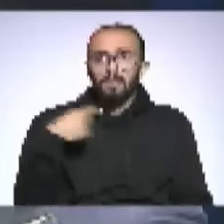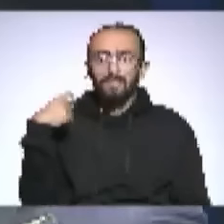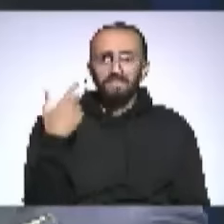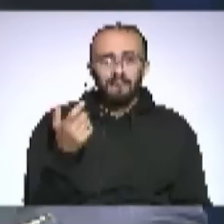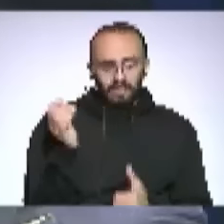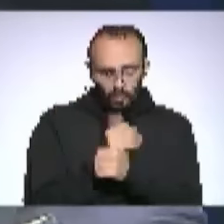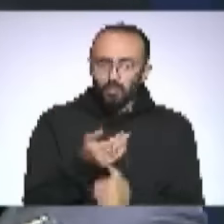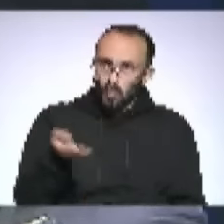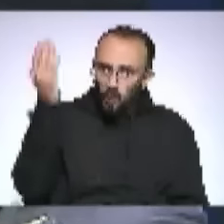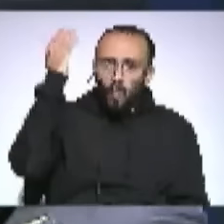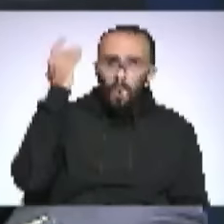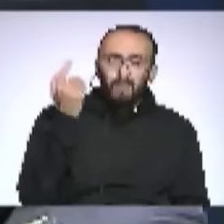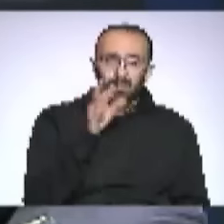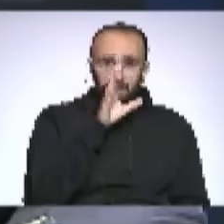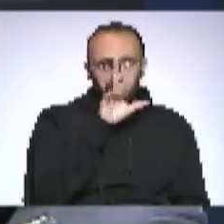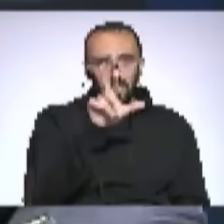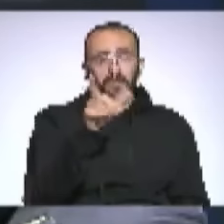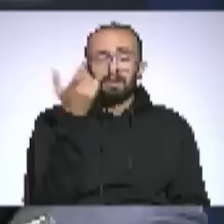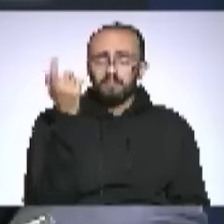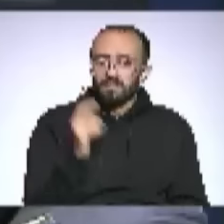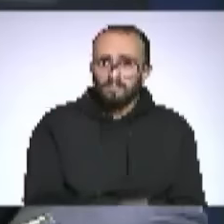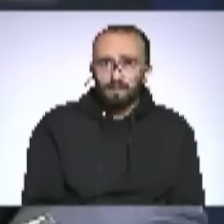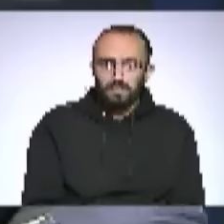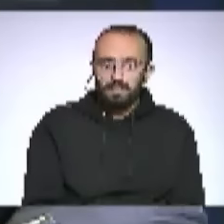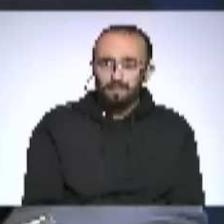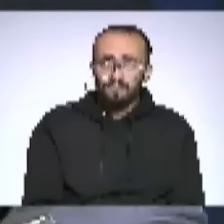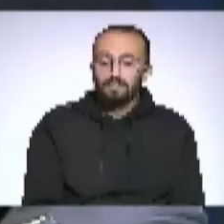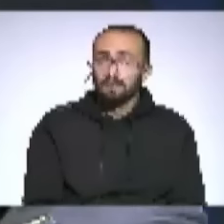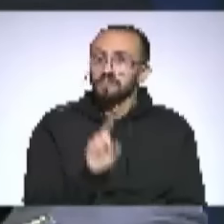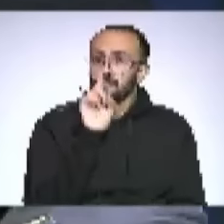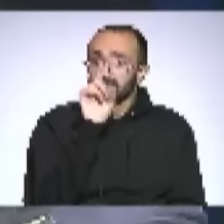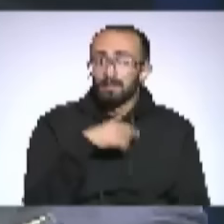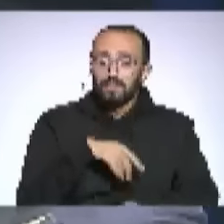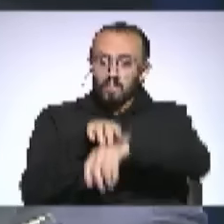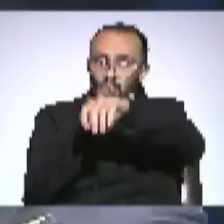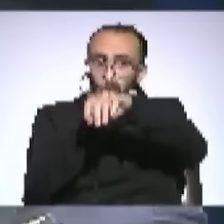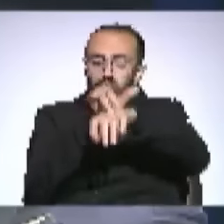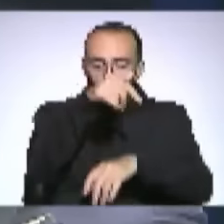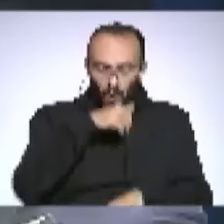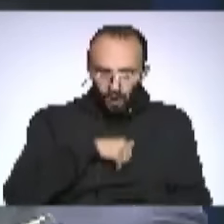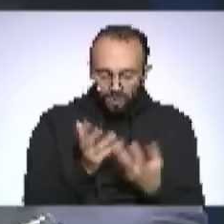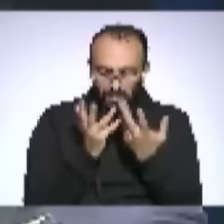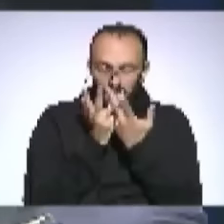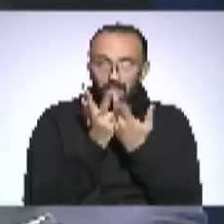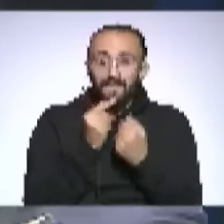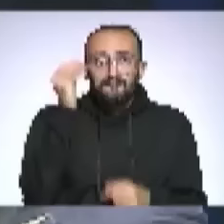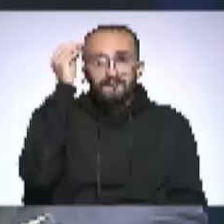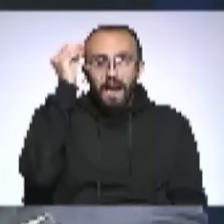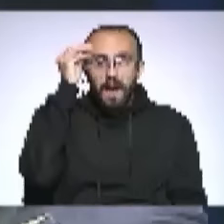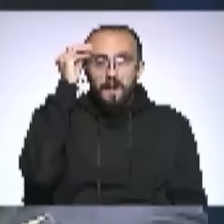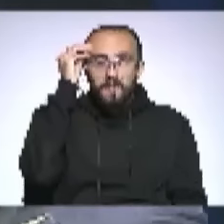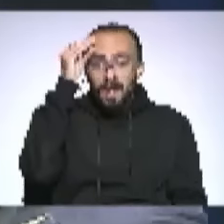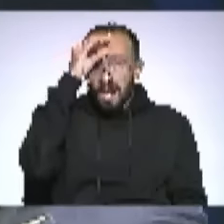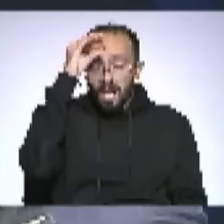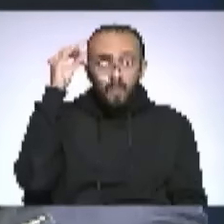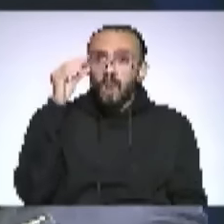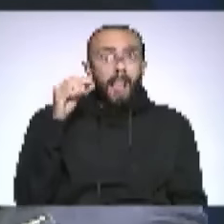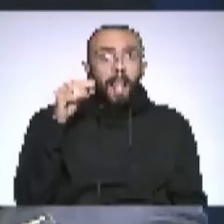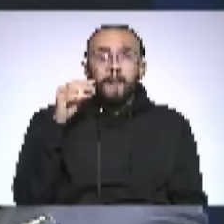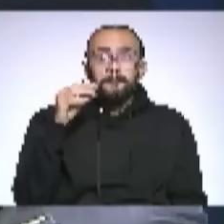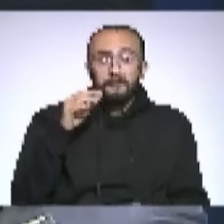يتجوز ده من حقك ولا لا يلومك احد بس انا بقوللك احسبيها من عده زوايا